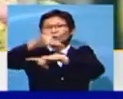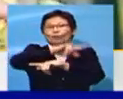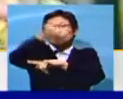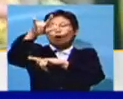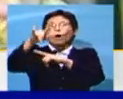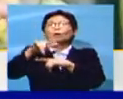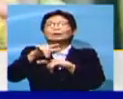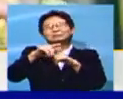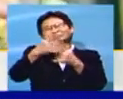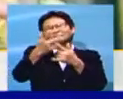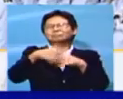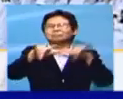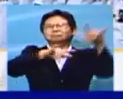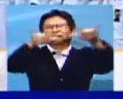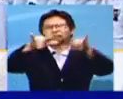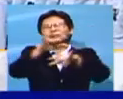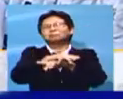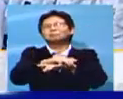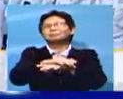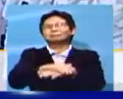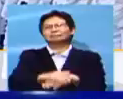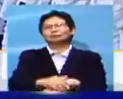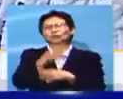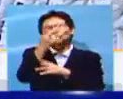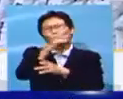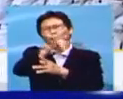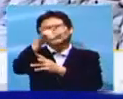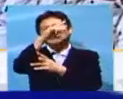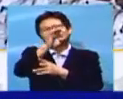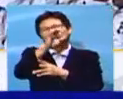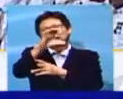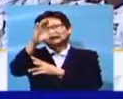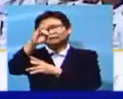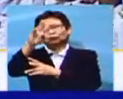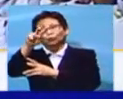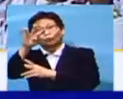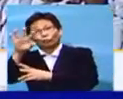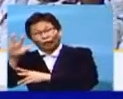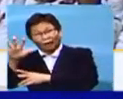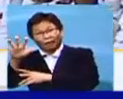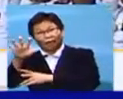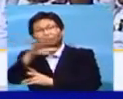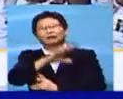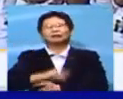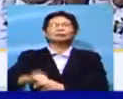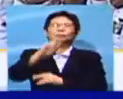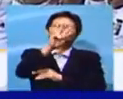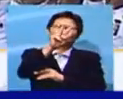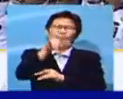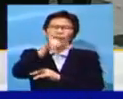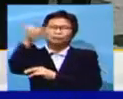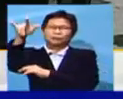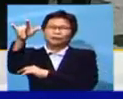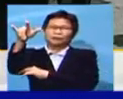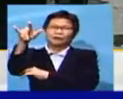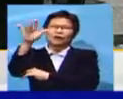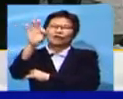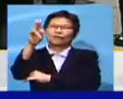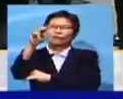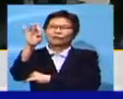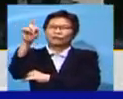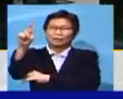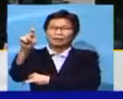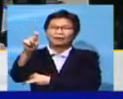superlink sebuah pesawat Nuri dua pesawat ec725 serta dua pesawat phenex terbang